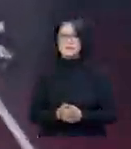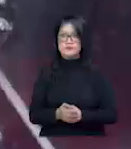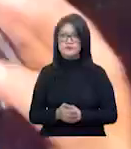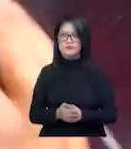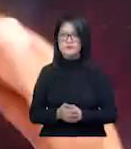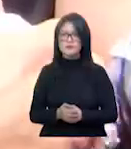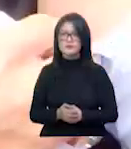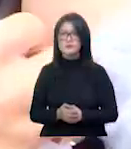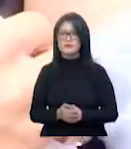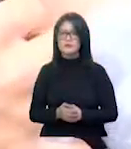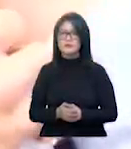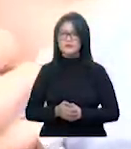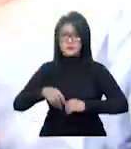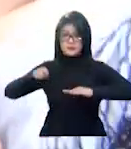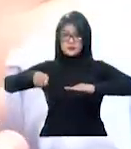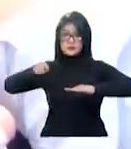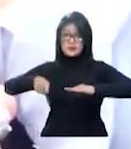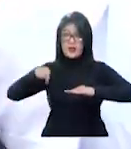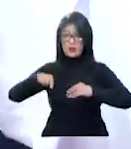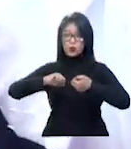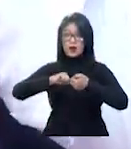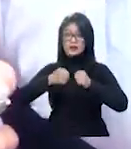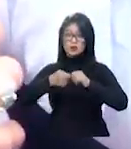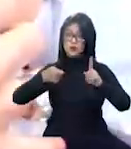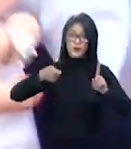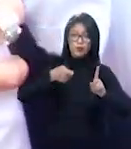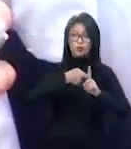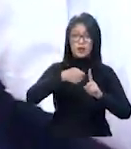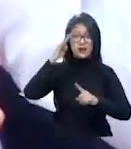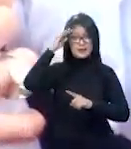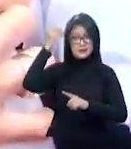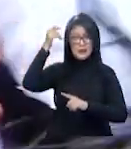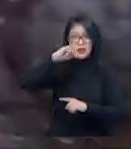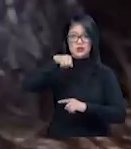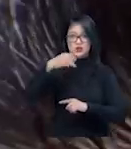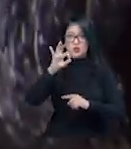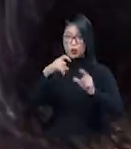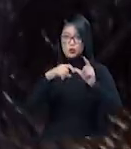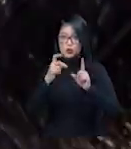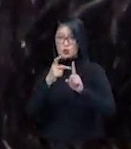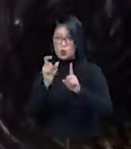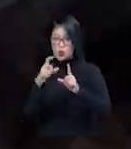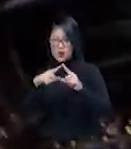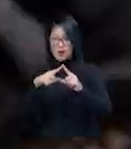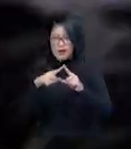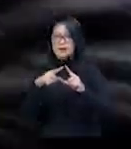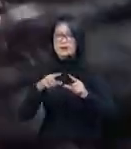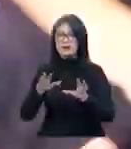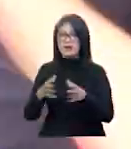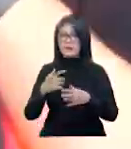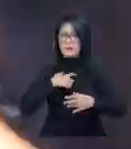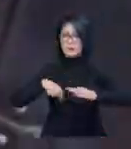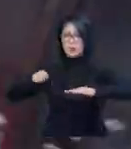jelang digelarnya sidang perdana kasus pembunuhan berencana Brigadir Joshua 17 Oktober mendatang tim kuasa hukum tersangka